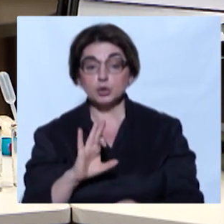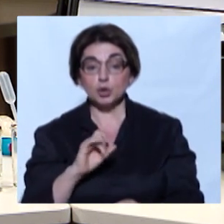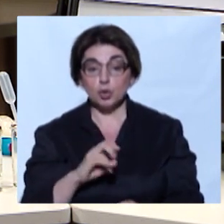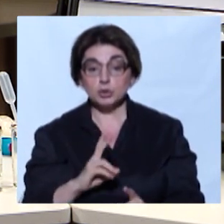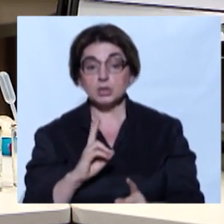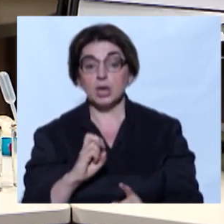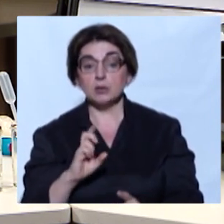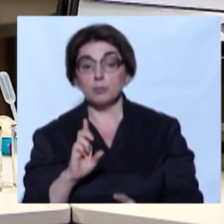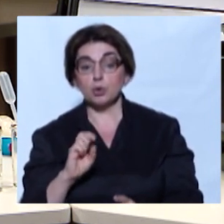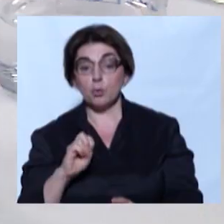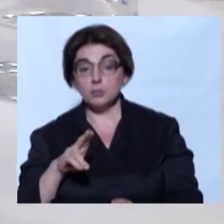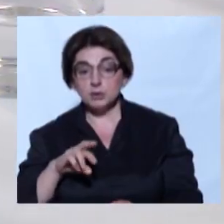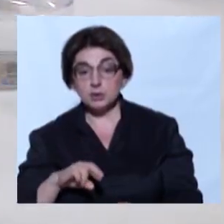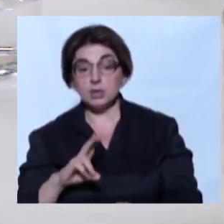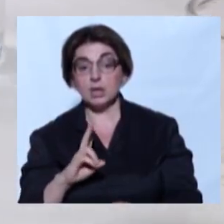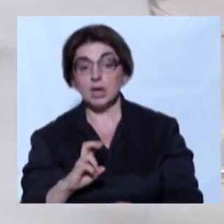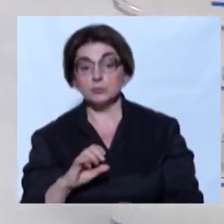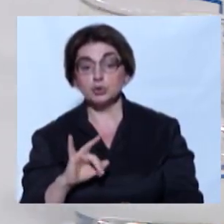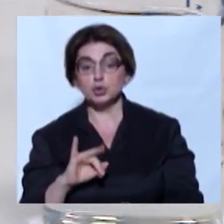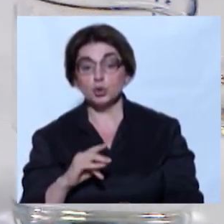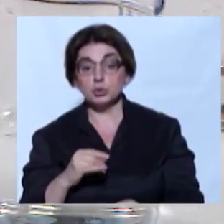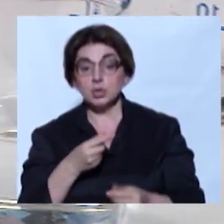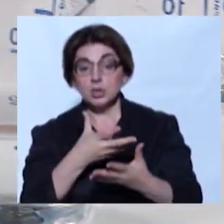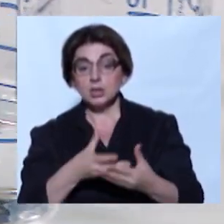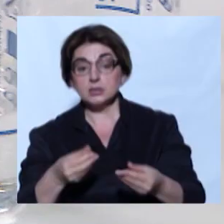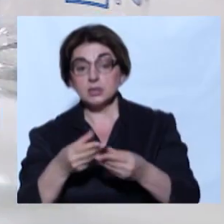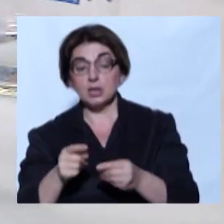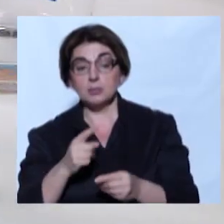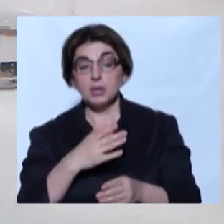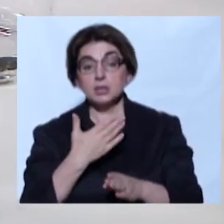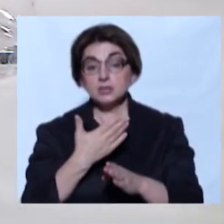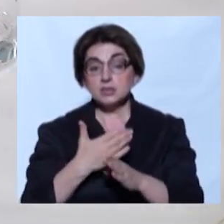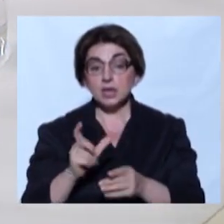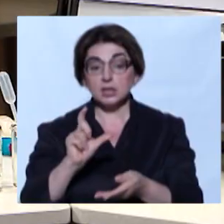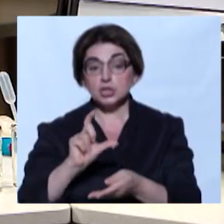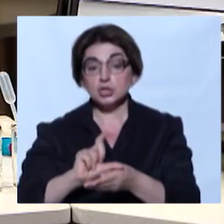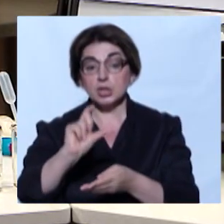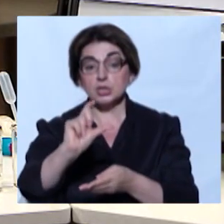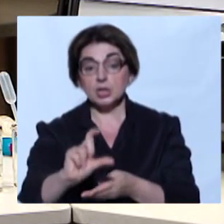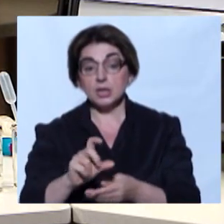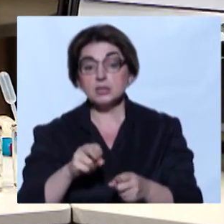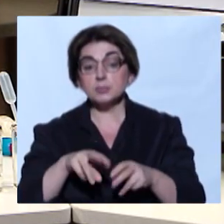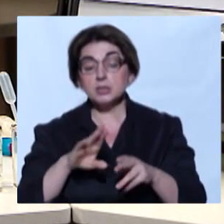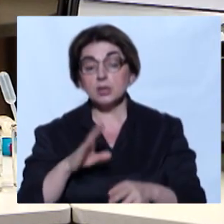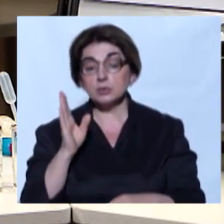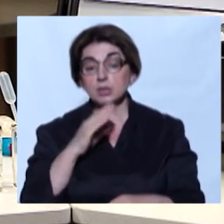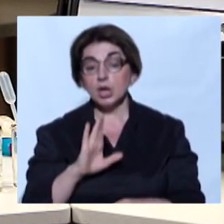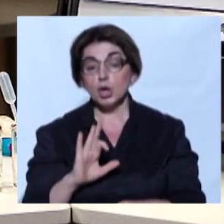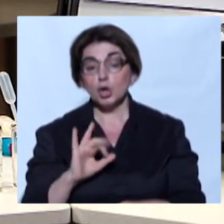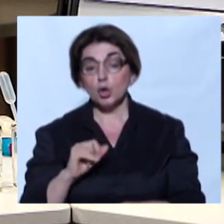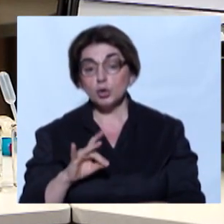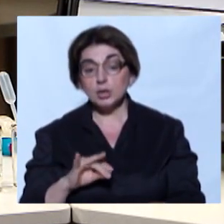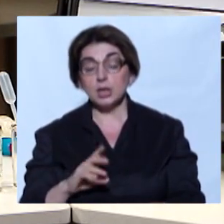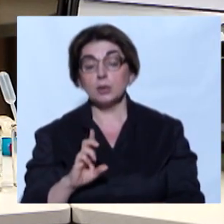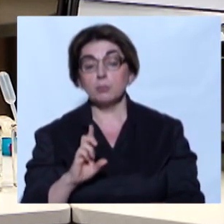ხსნარები, კალიუმის ბრომიდის და კალიუმის იოდის ხსნარები. Და შესაბამისად, ცალკე ჭიქაში გვაქვს აღებული ქლორიანი წყალი, ბრომიანი წყალი,